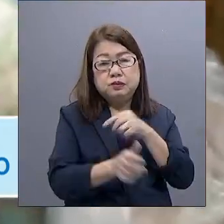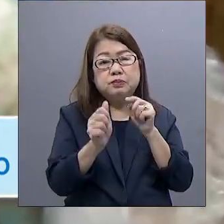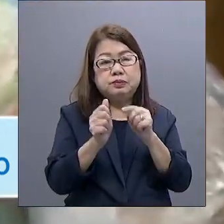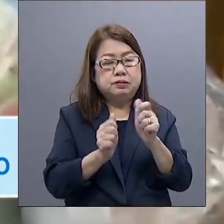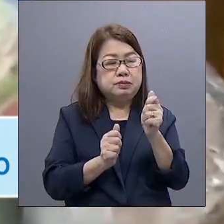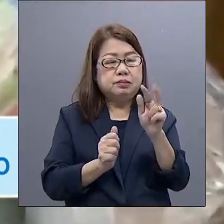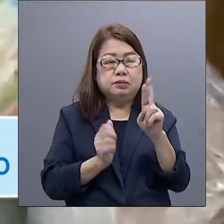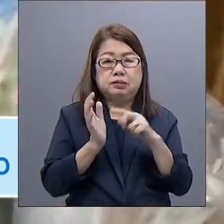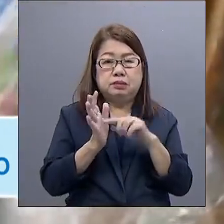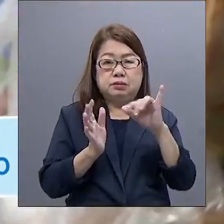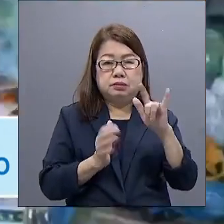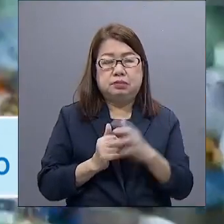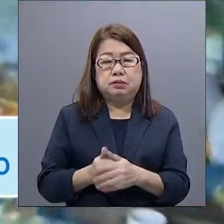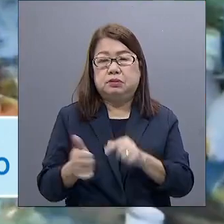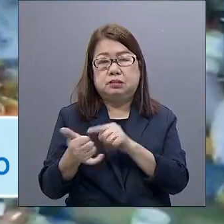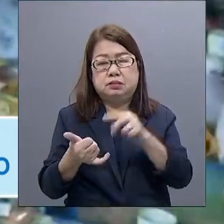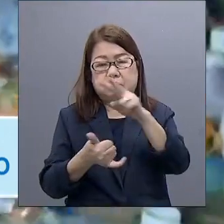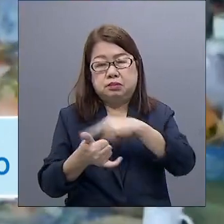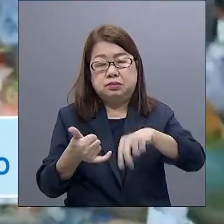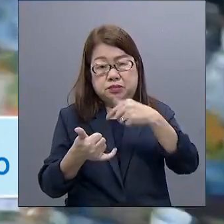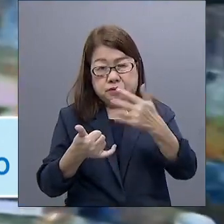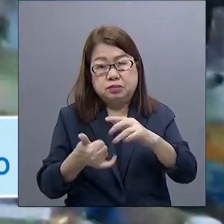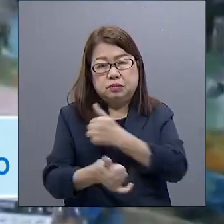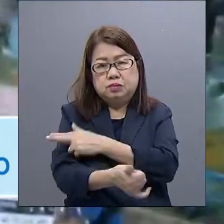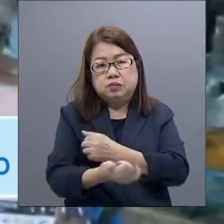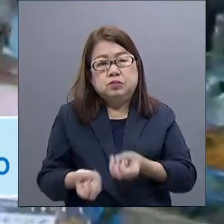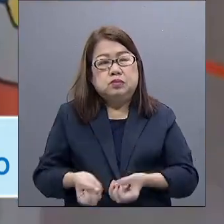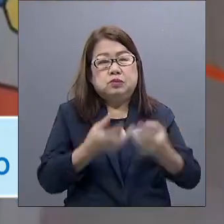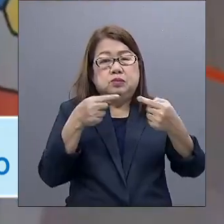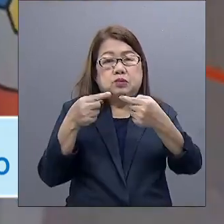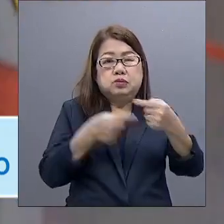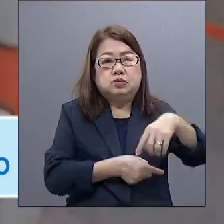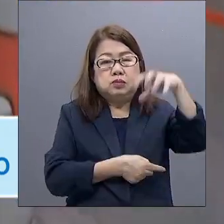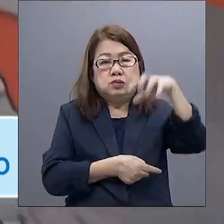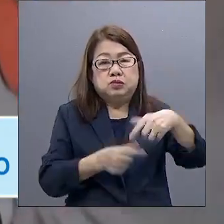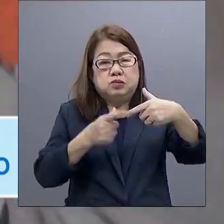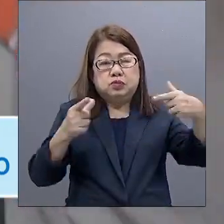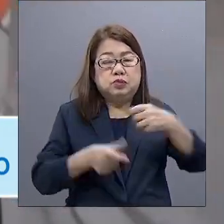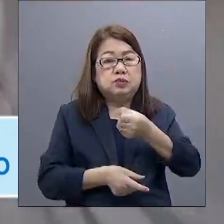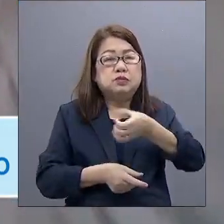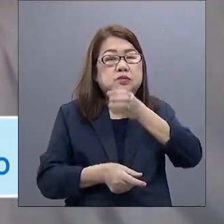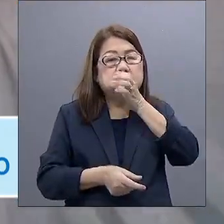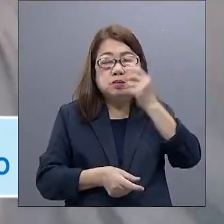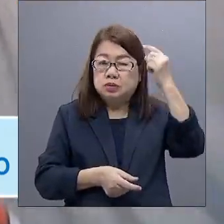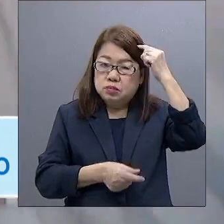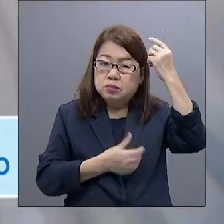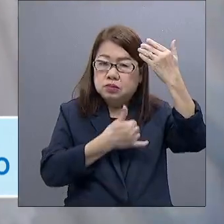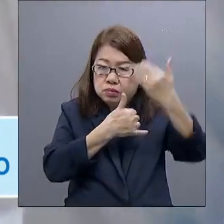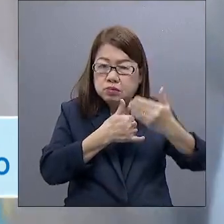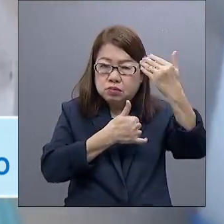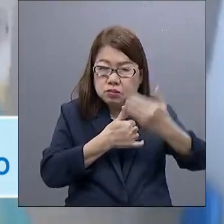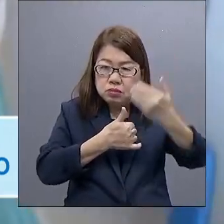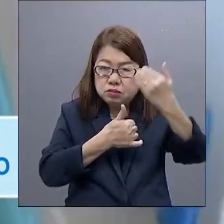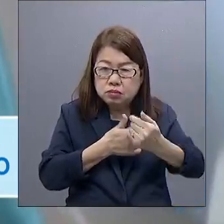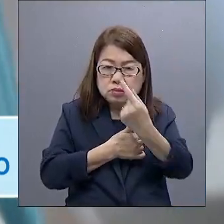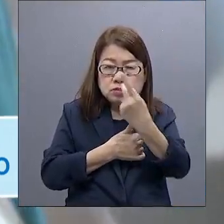ากัไม่ไหวส่งต่อไปอีกที่โรงพิบาลสะแก้ว แพทยกตองผ่าตัดสมองไปถึง 4 ครั้งอาการยไมดี